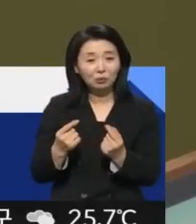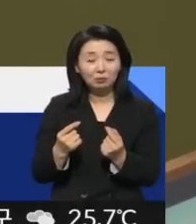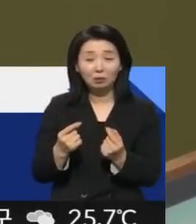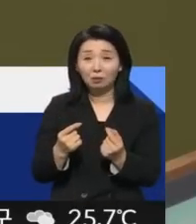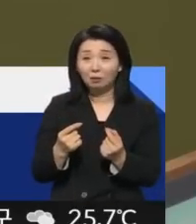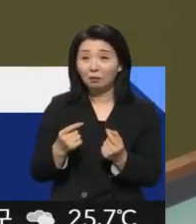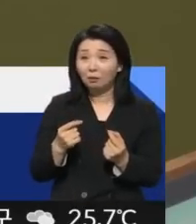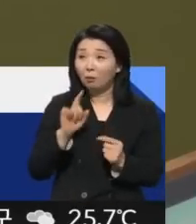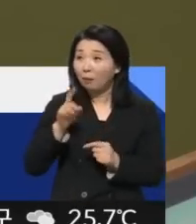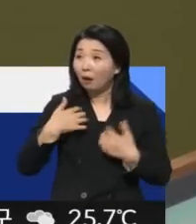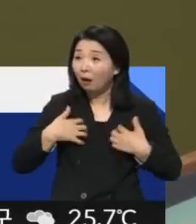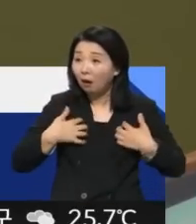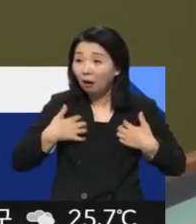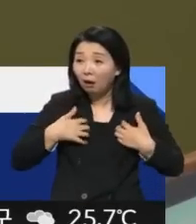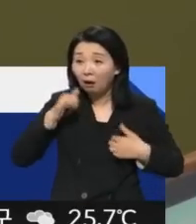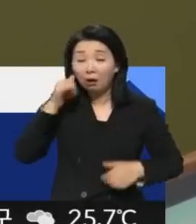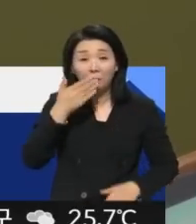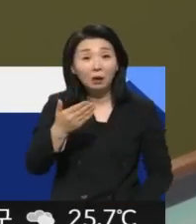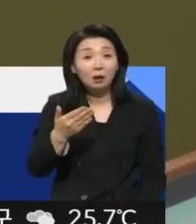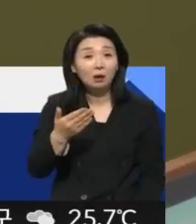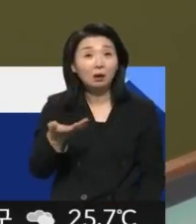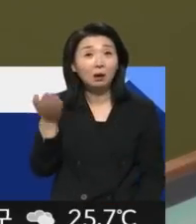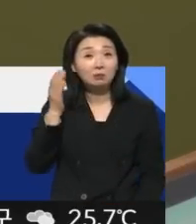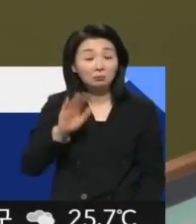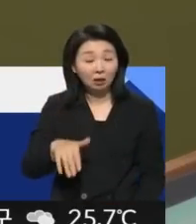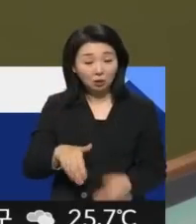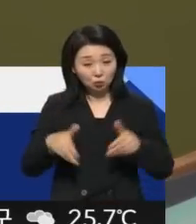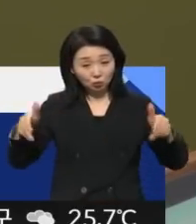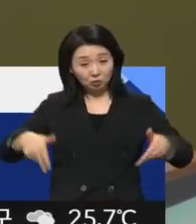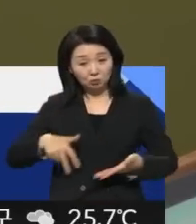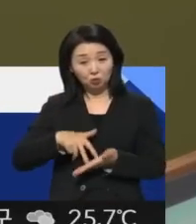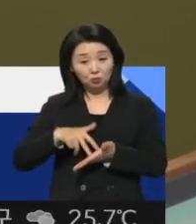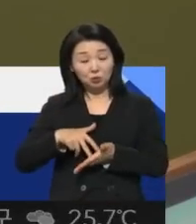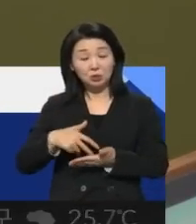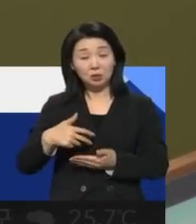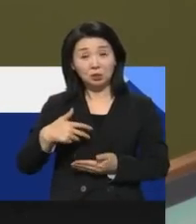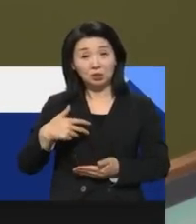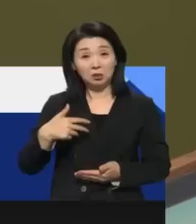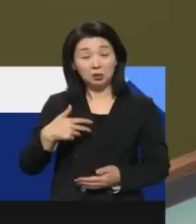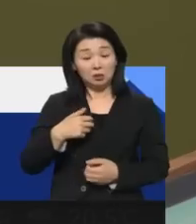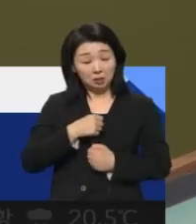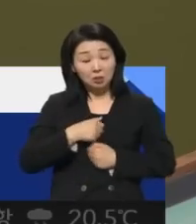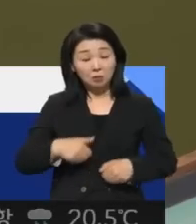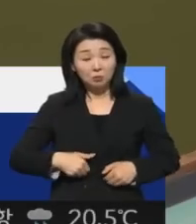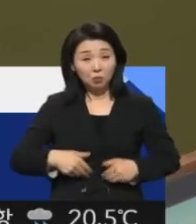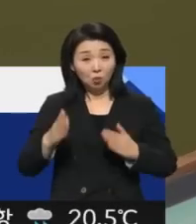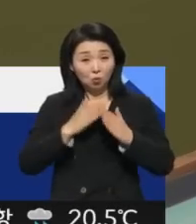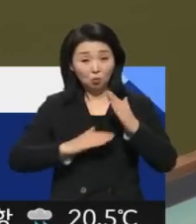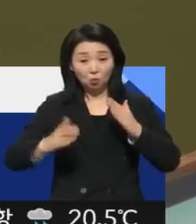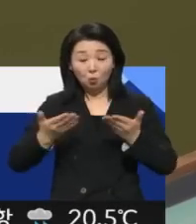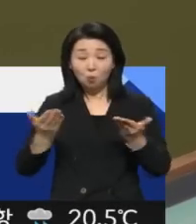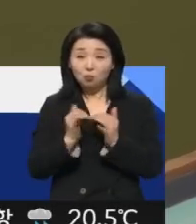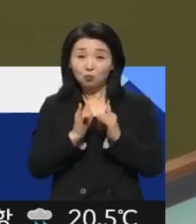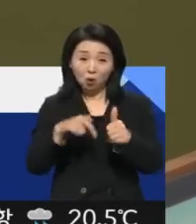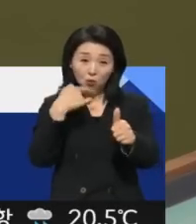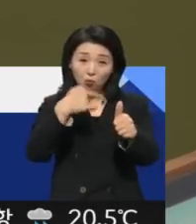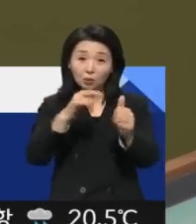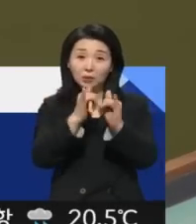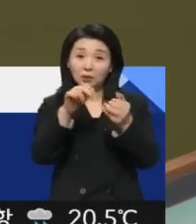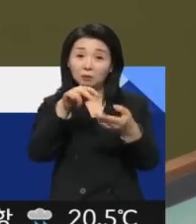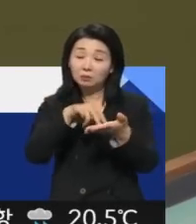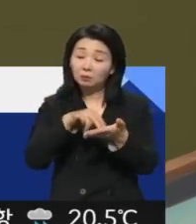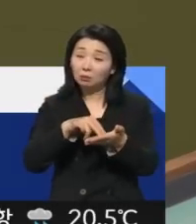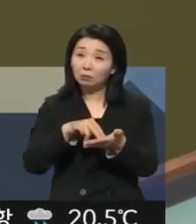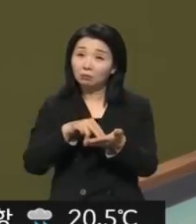재밌다 좋다 이렇게 할 수 있지만 재밌다. 중립적 의무를 지켜야 될 공무원을 교육하는 사람으로서는 전혀